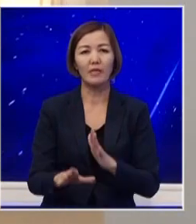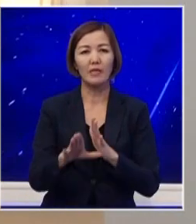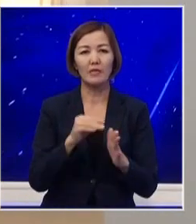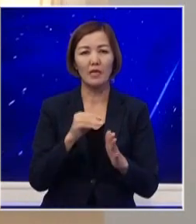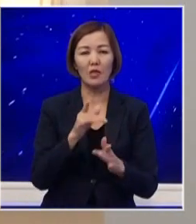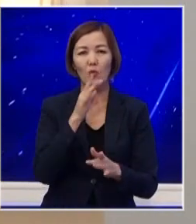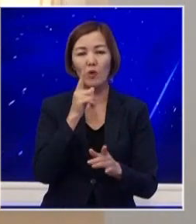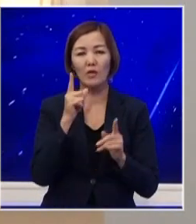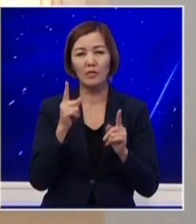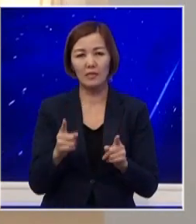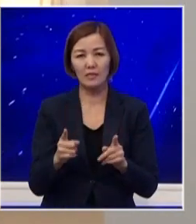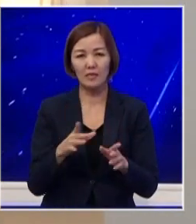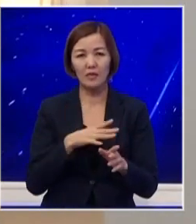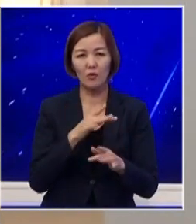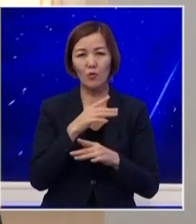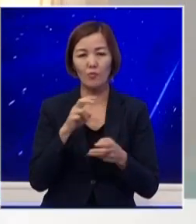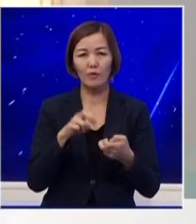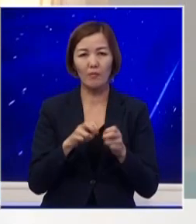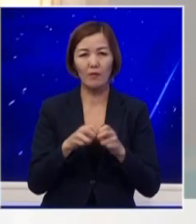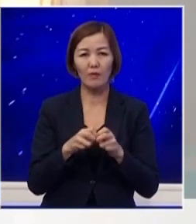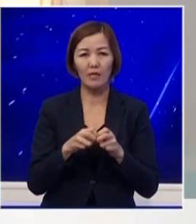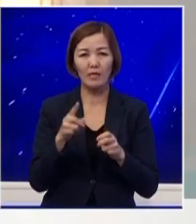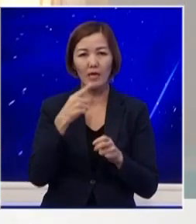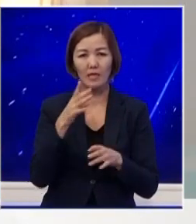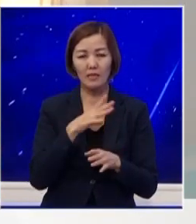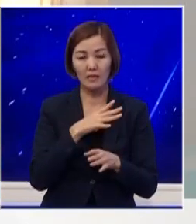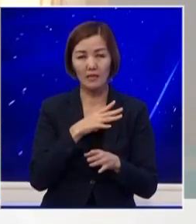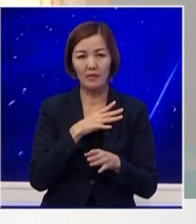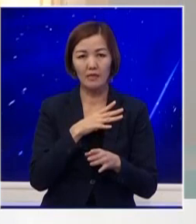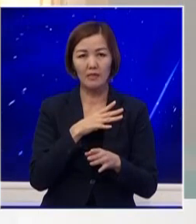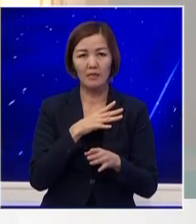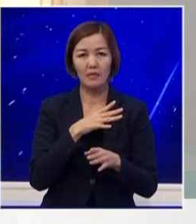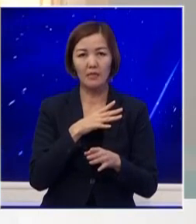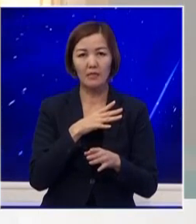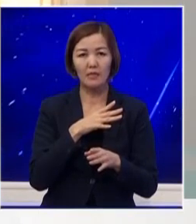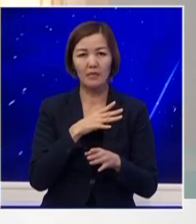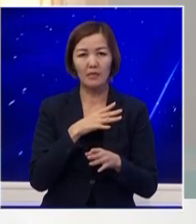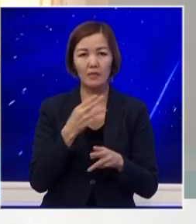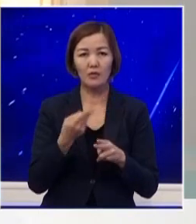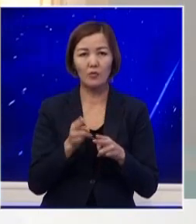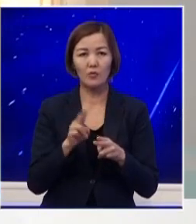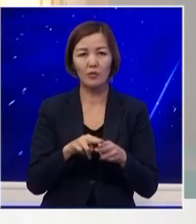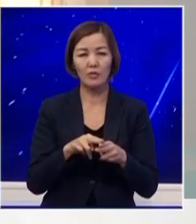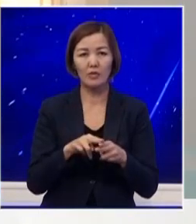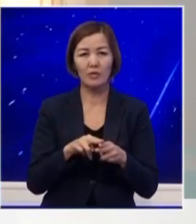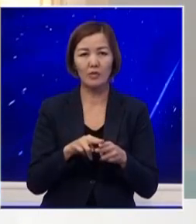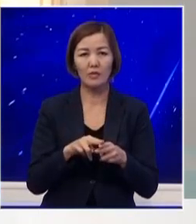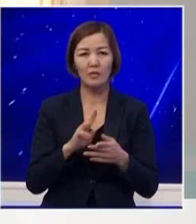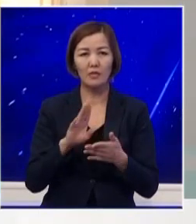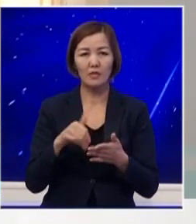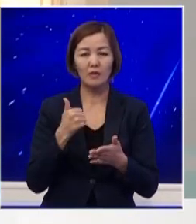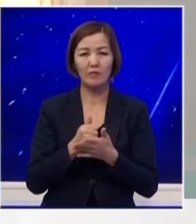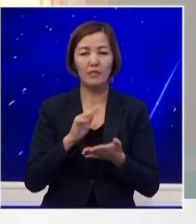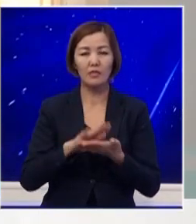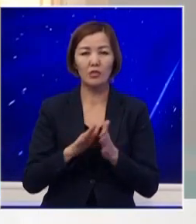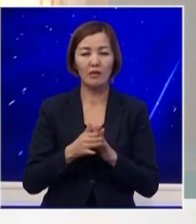Сайлаудың кезінде көп мәселелерді көтеріп айтылды. Соның ішінде осы елдің ең басты әл-ауқатын